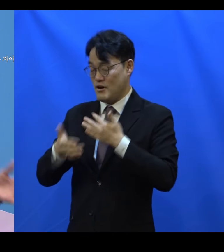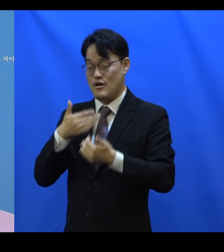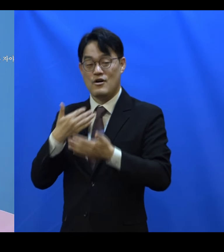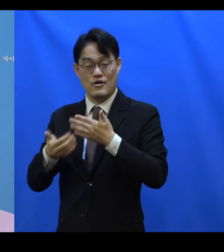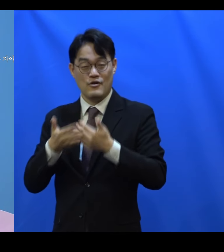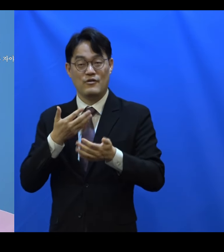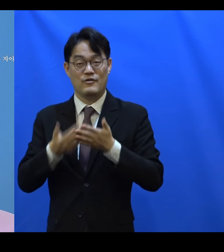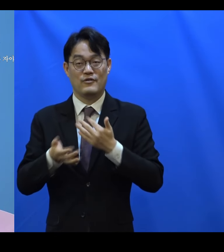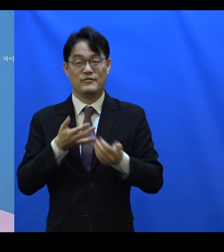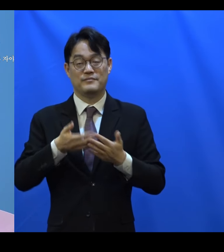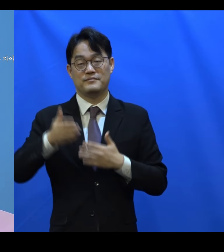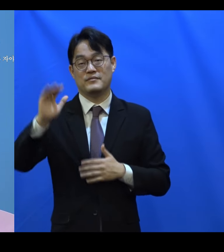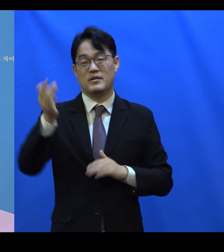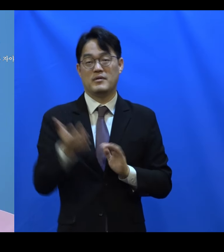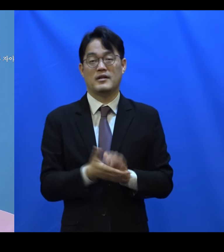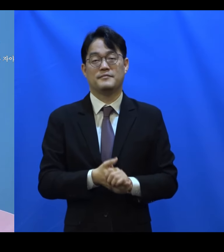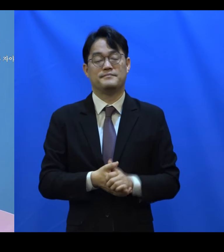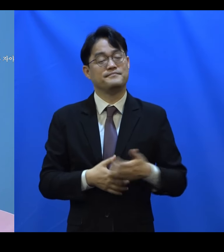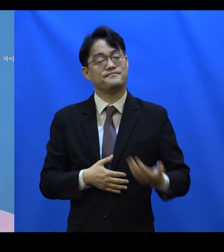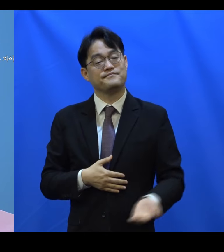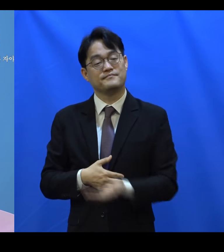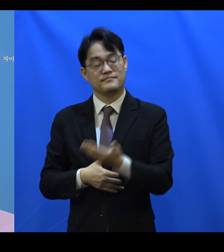하는 거예요. 여러분, 우리가